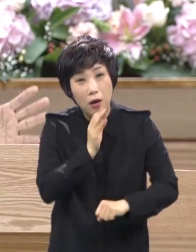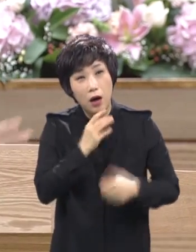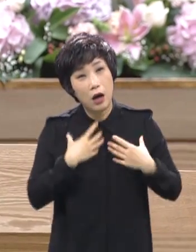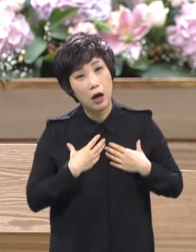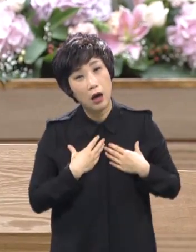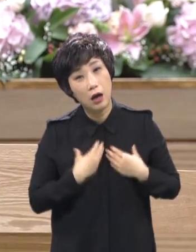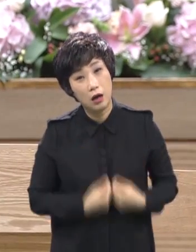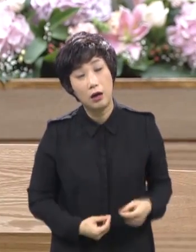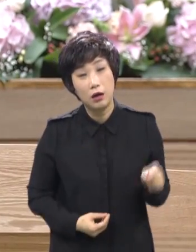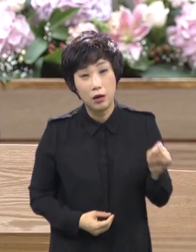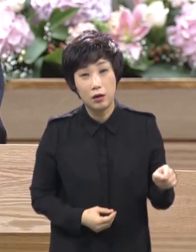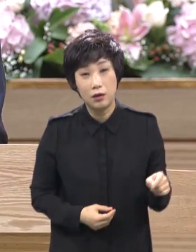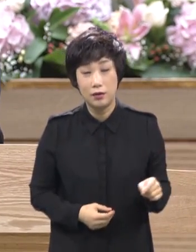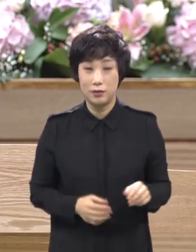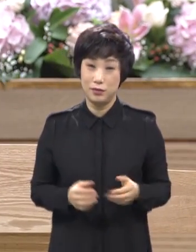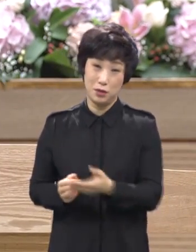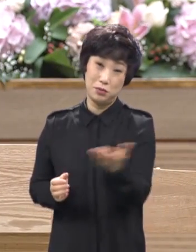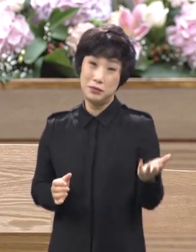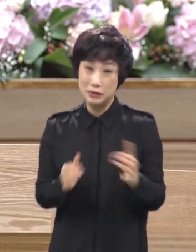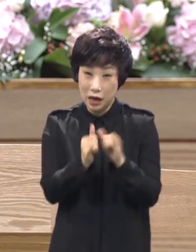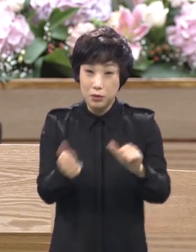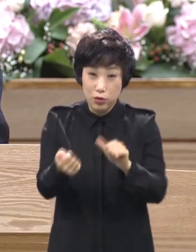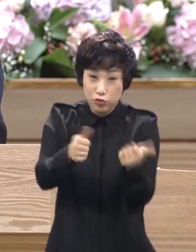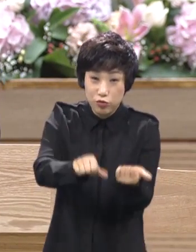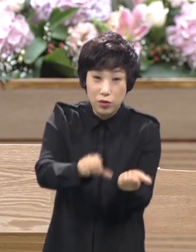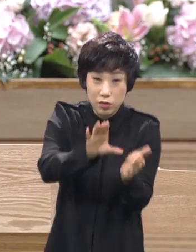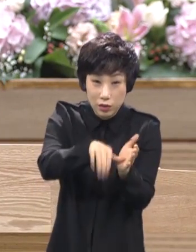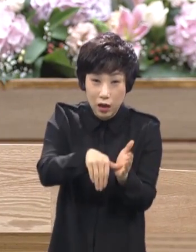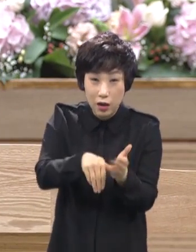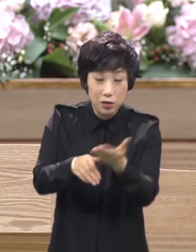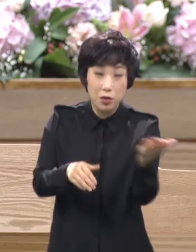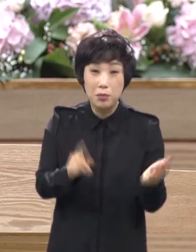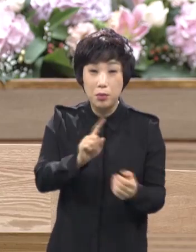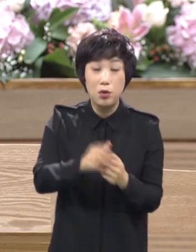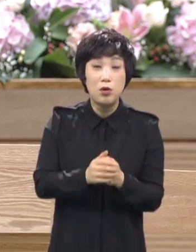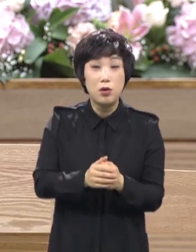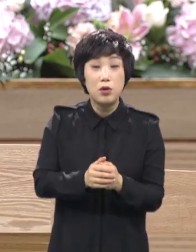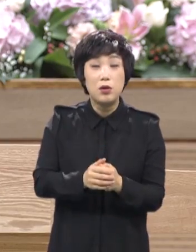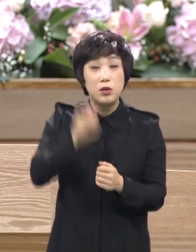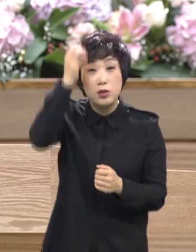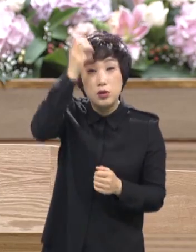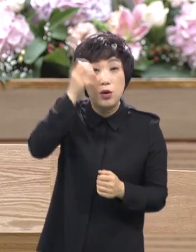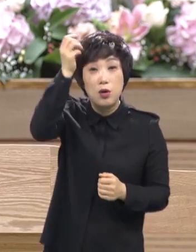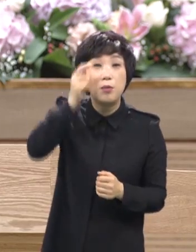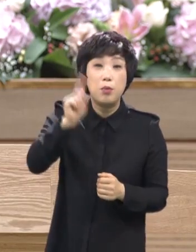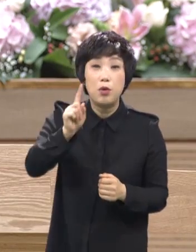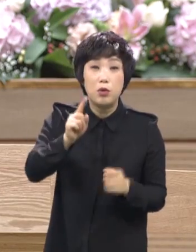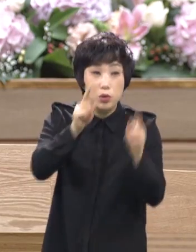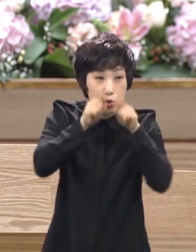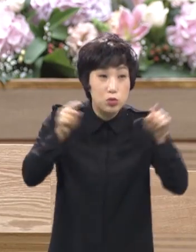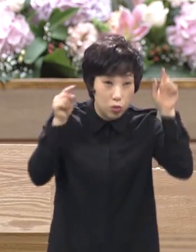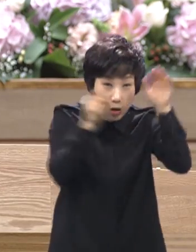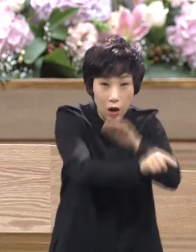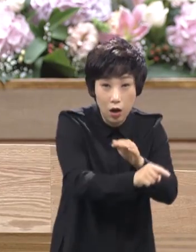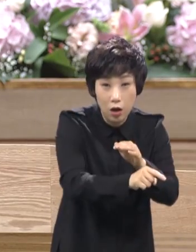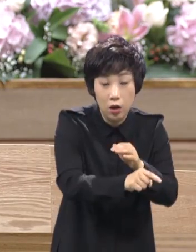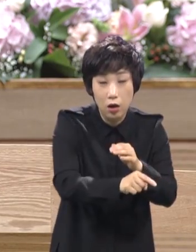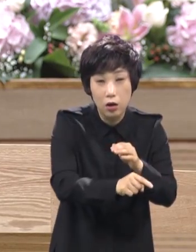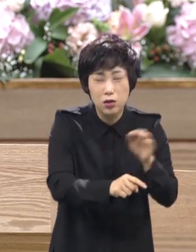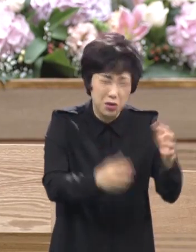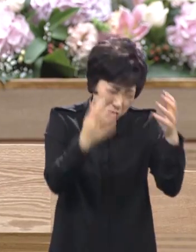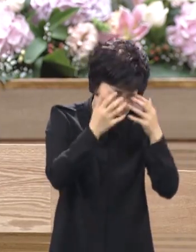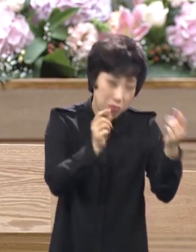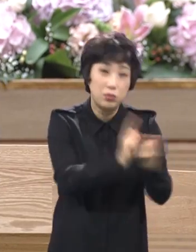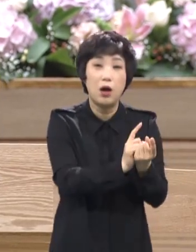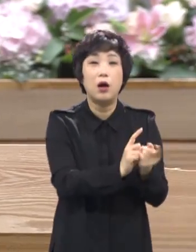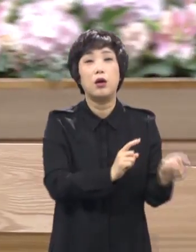절망. 그래서 사람이 죽으면 실제로 영혼 바로 지옥에 가서 당하는